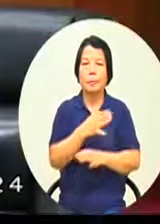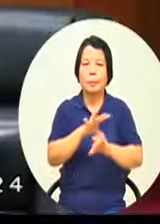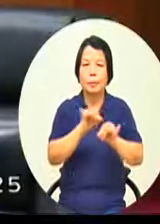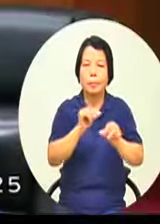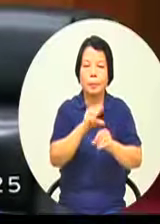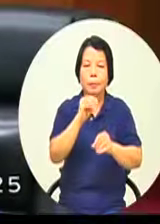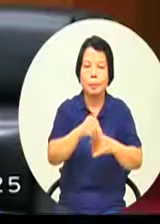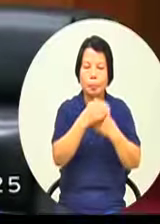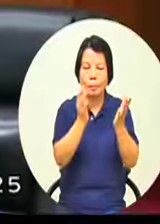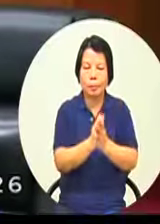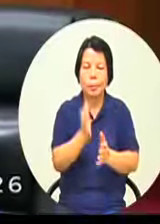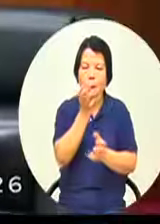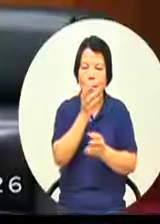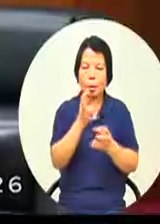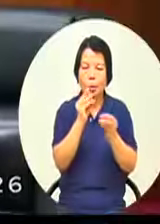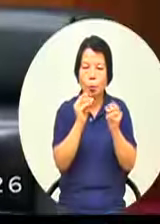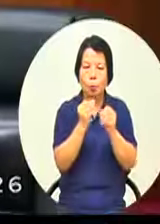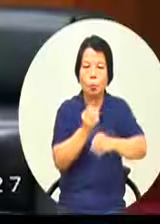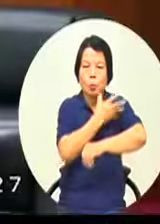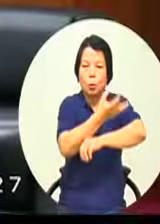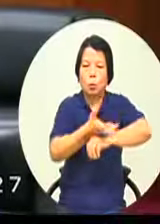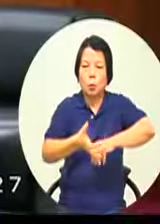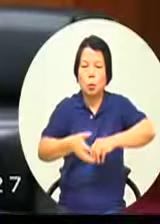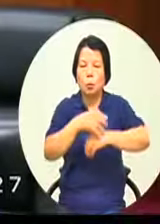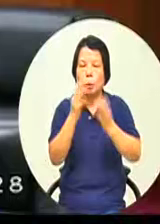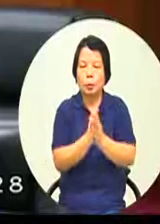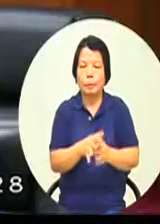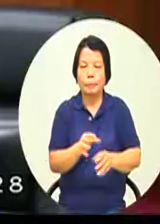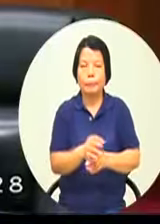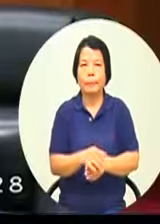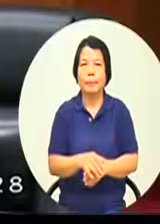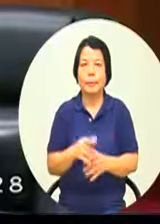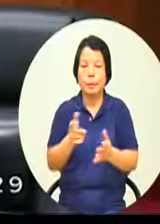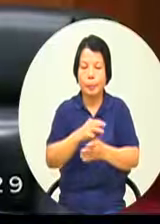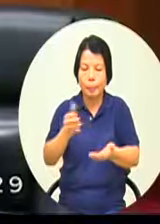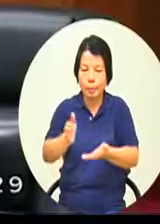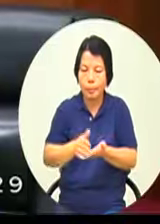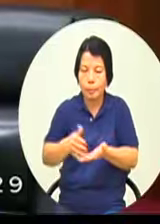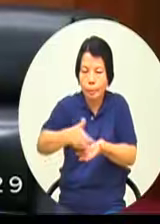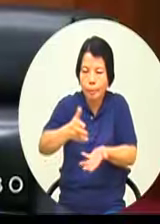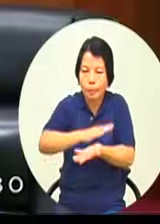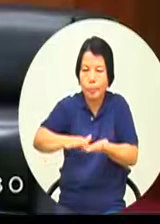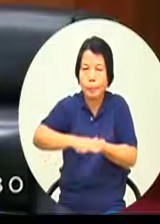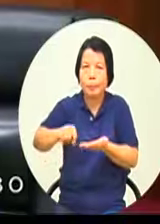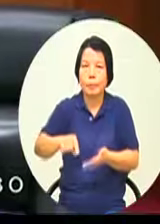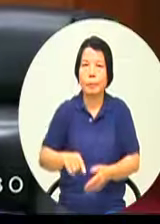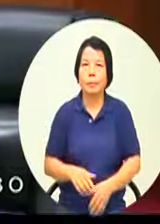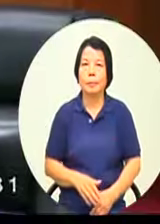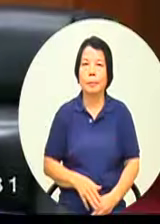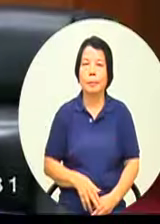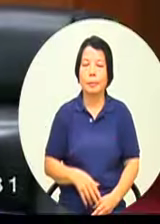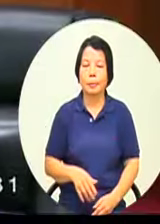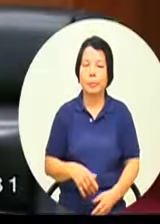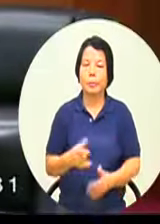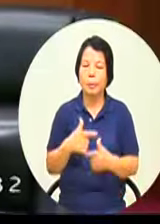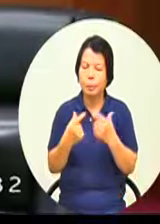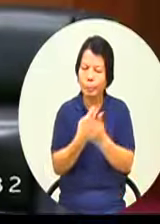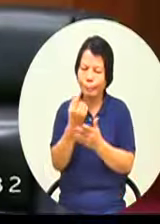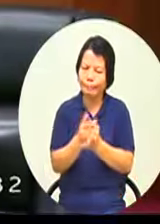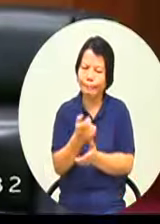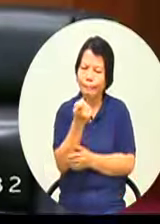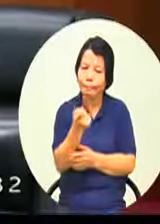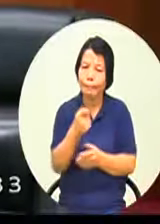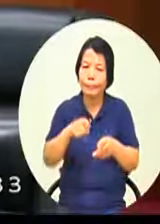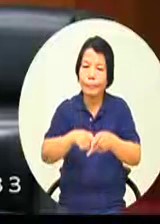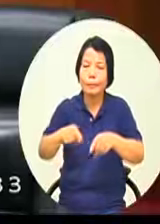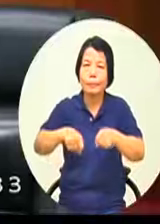的土方在河床上，亲疏可能是一个安慰型的一个工程了，但是